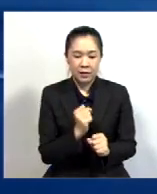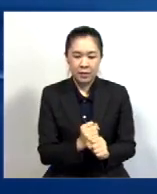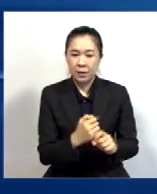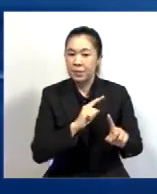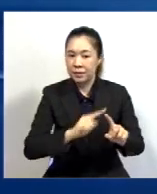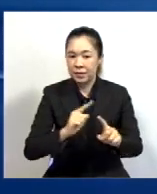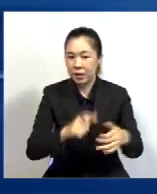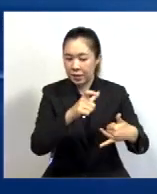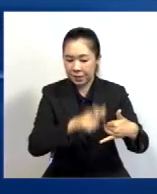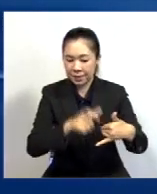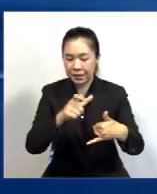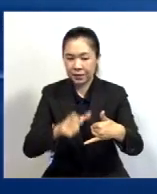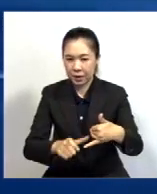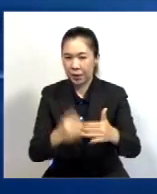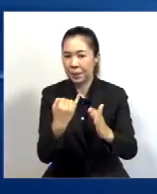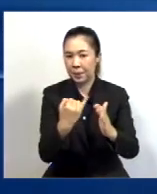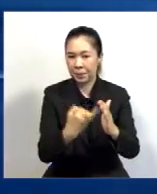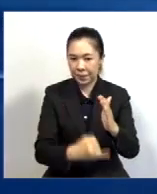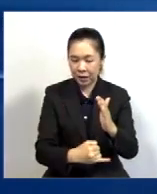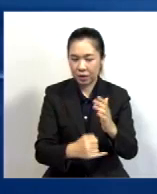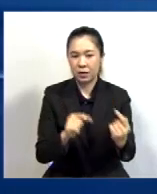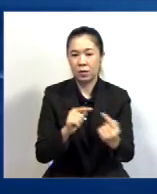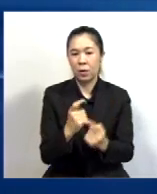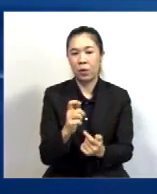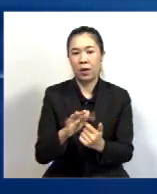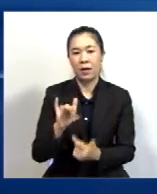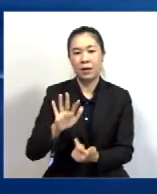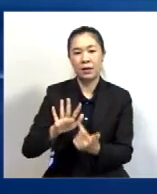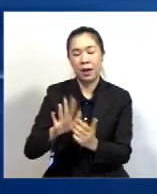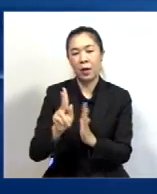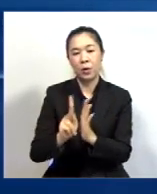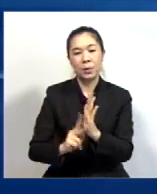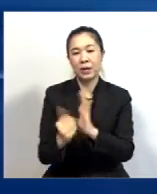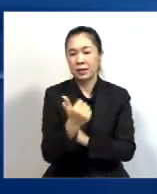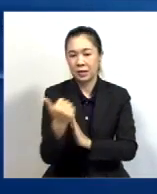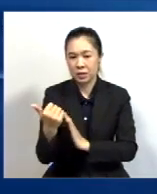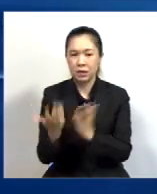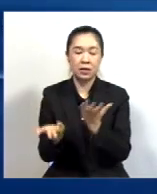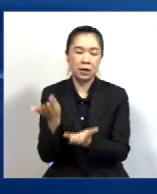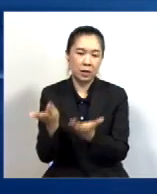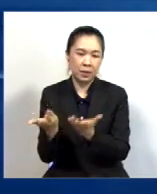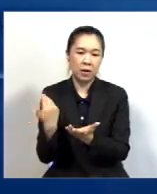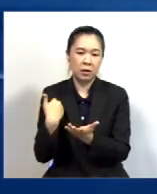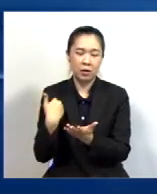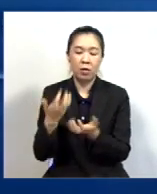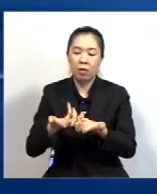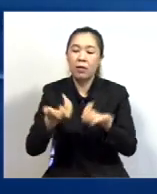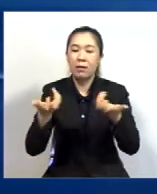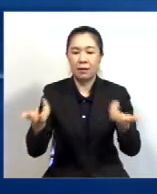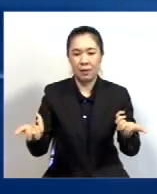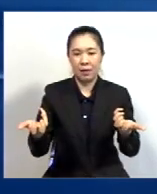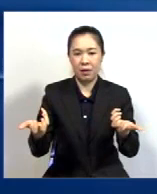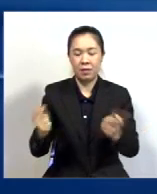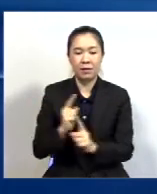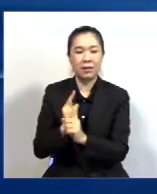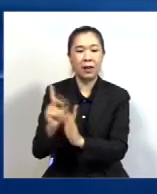ของผู้ถูกร้องทั้ง4จะเป็นความผิดตามประมวลกฎหมายอาญาหรือกฎหมายอื่นหรือไม่เป็นเรื่องที่ต้องไปว่ากล่าวกันอีกส่วนหนึ่งต่างหากตามกฎ